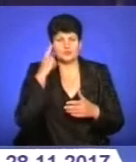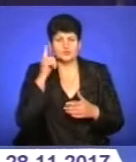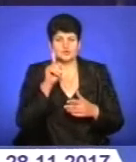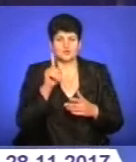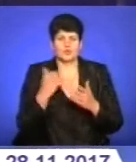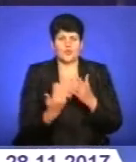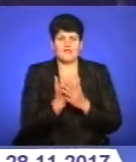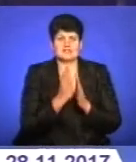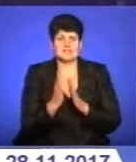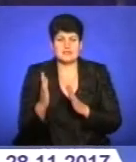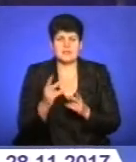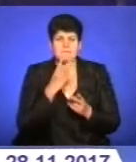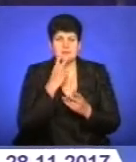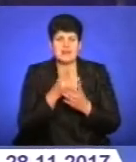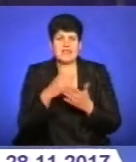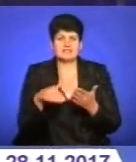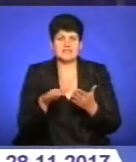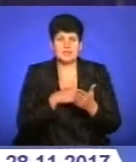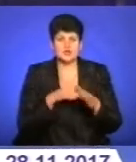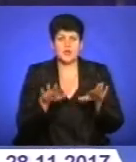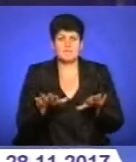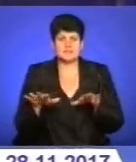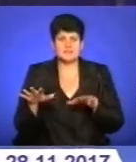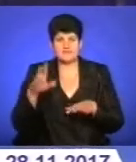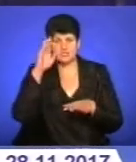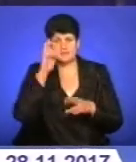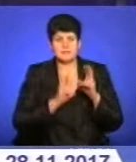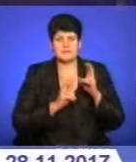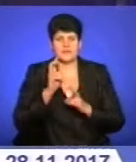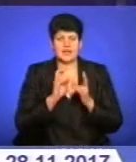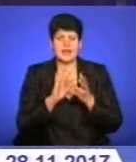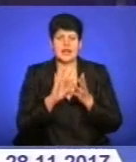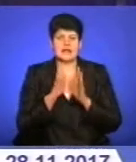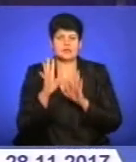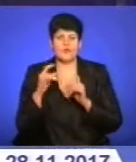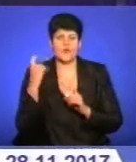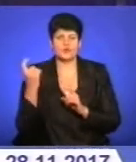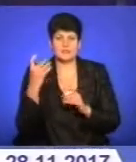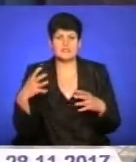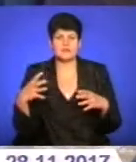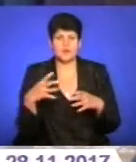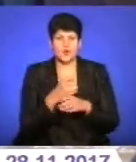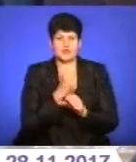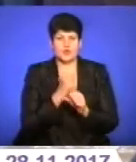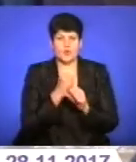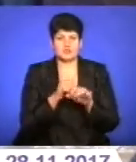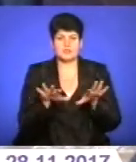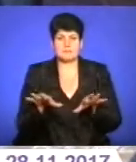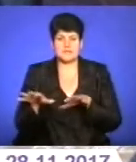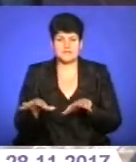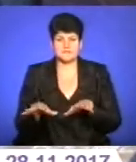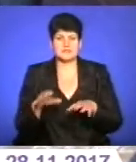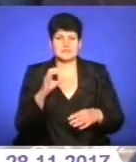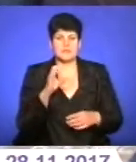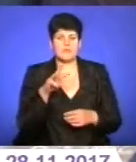передбачає ліквідацію місцевих державних підприємств лісового господарства і, відповідно, скорочення робочих місць. Сергій